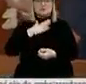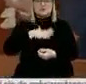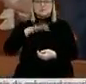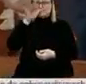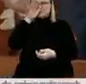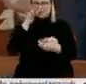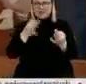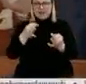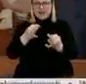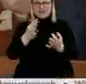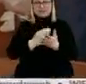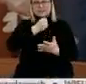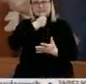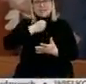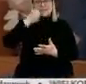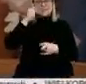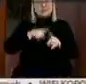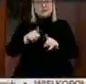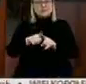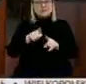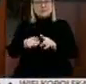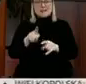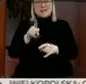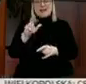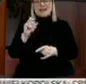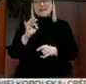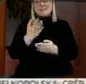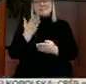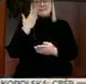momencie już starszej siostrze Kini. Bardzo się psoci.